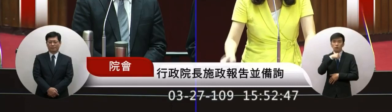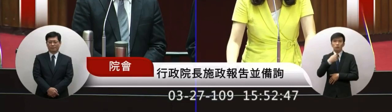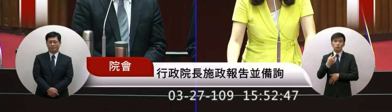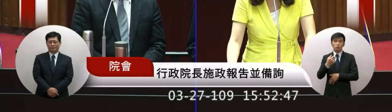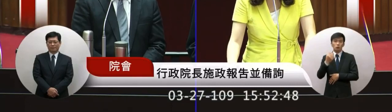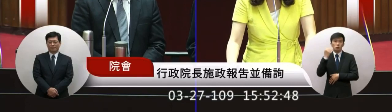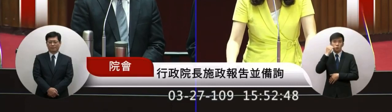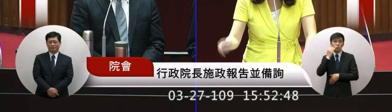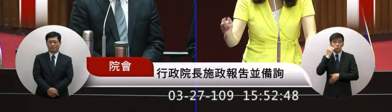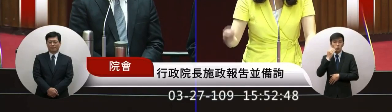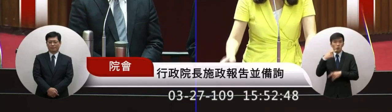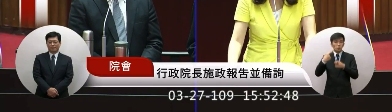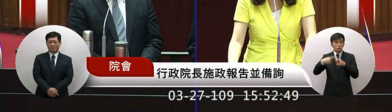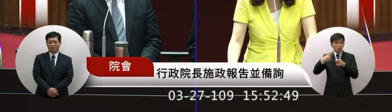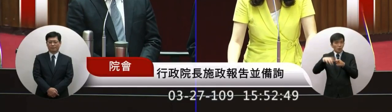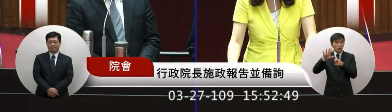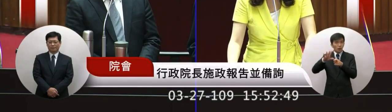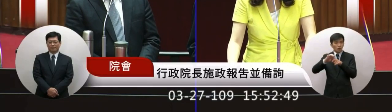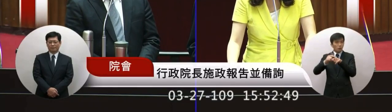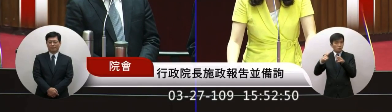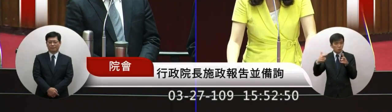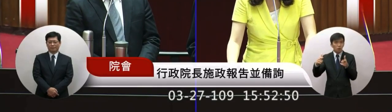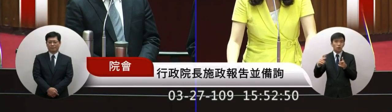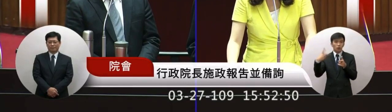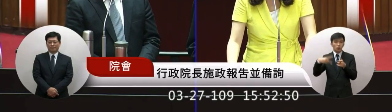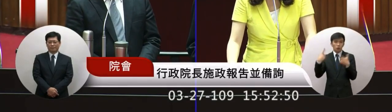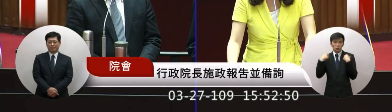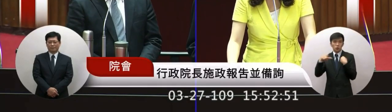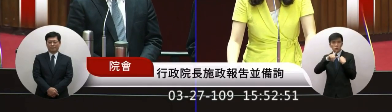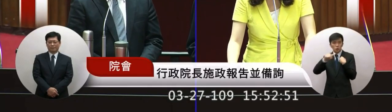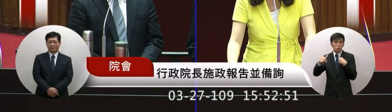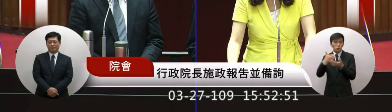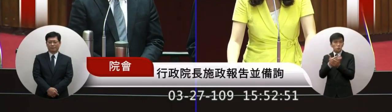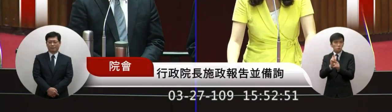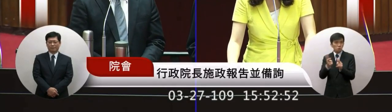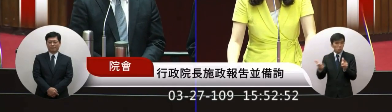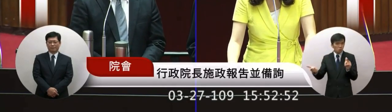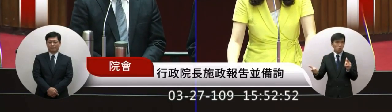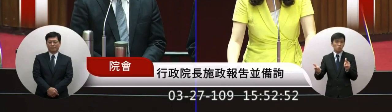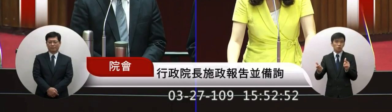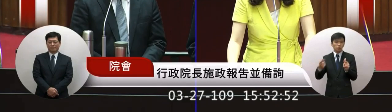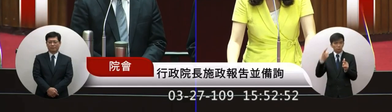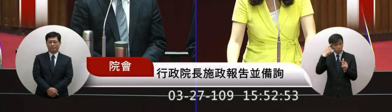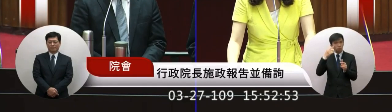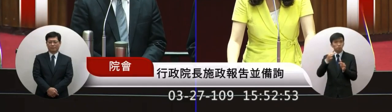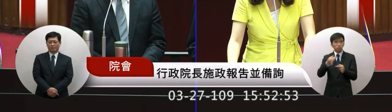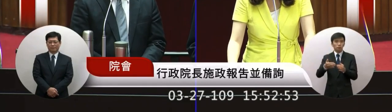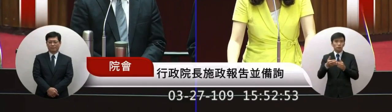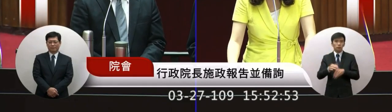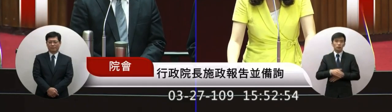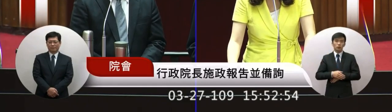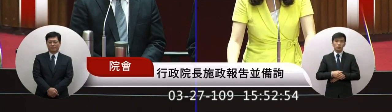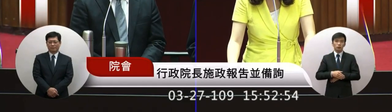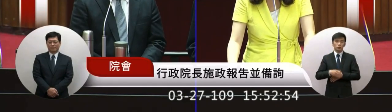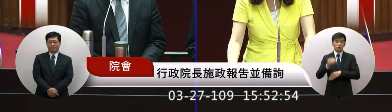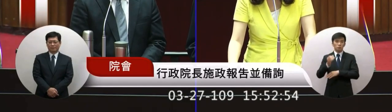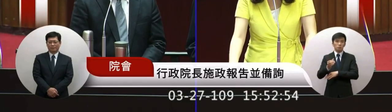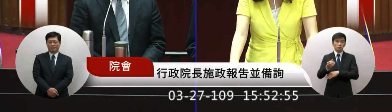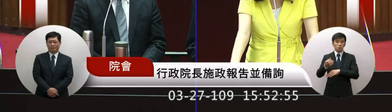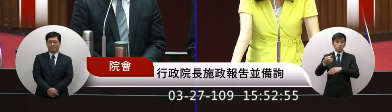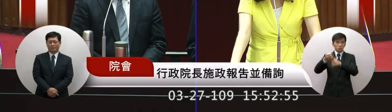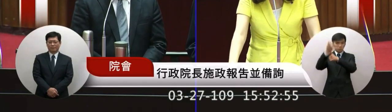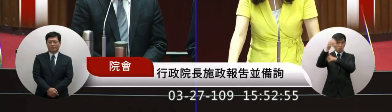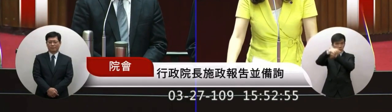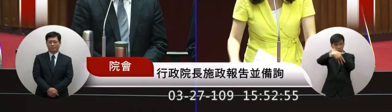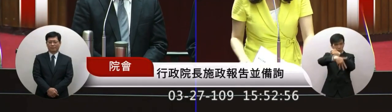问到粮食的部分，很多原物料的部分，其实它必须是一个全方位的由上而下的指挥